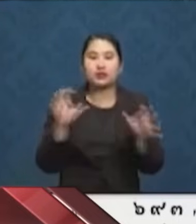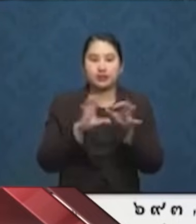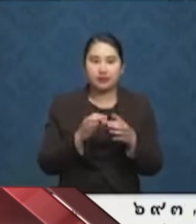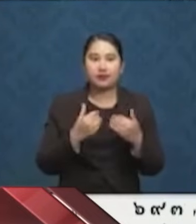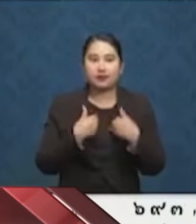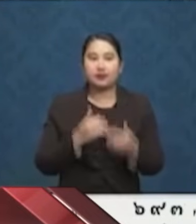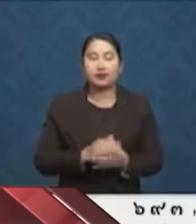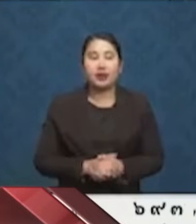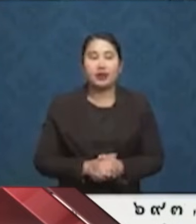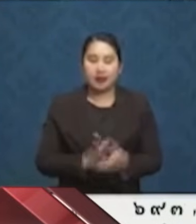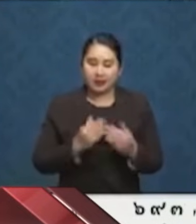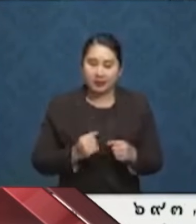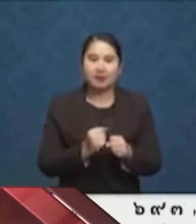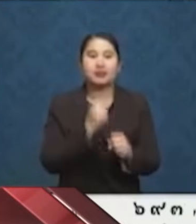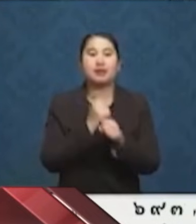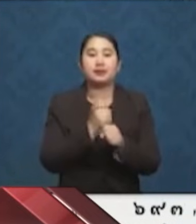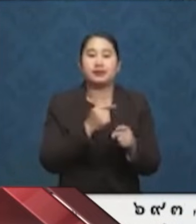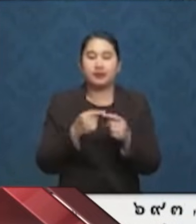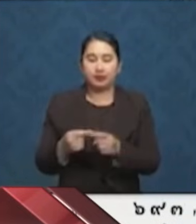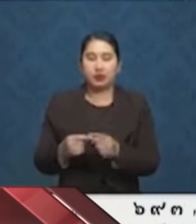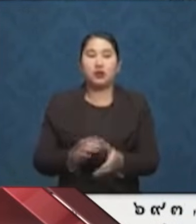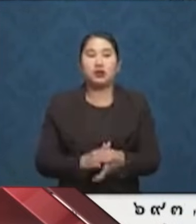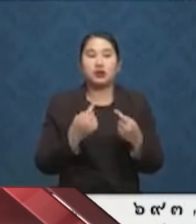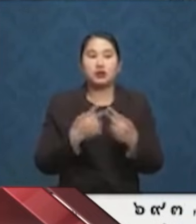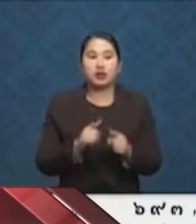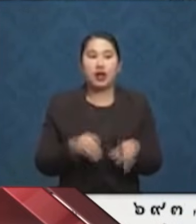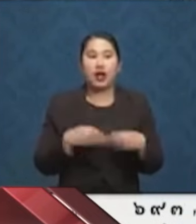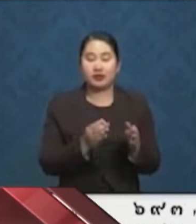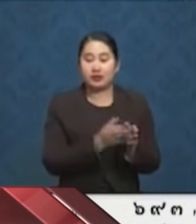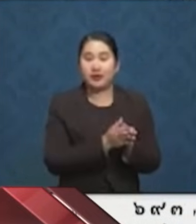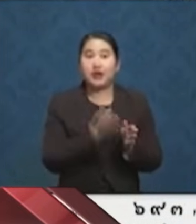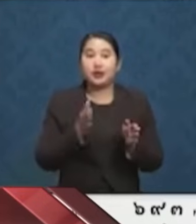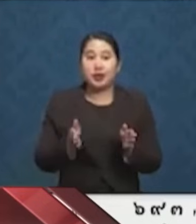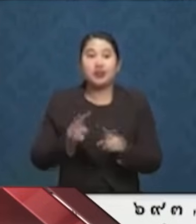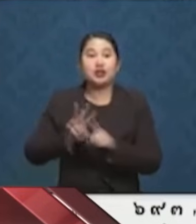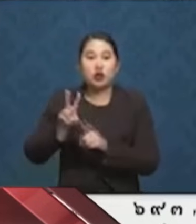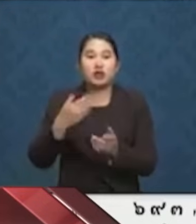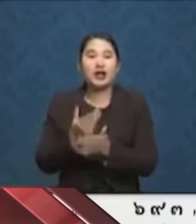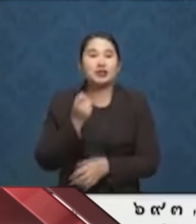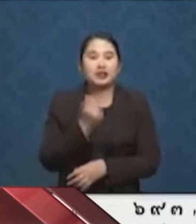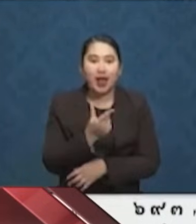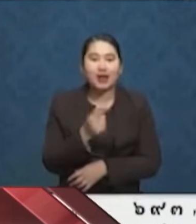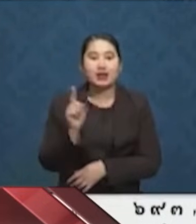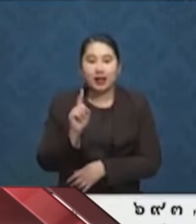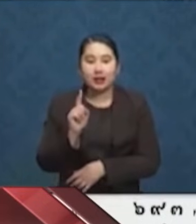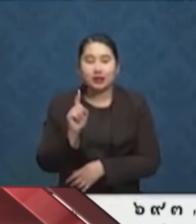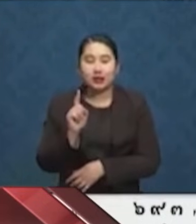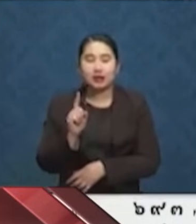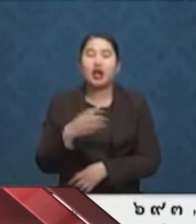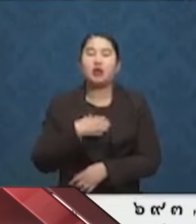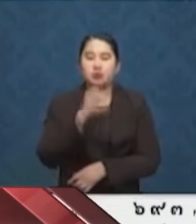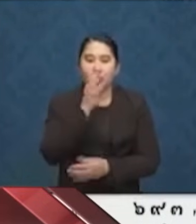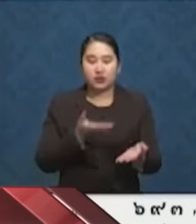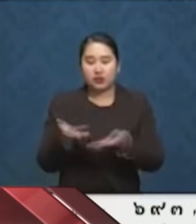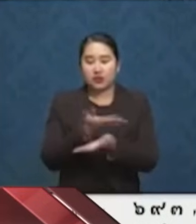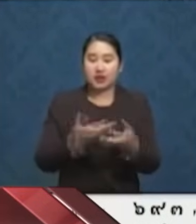ป็นสาระสำคัญเราก็คงจะเดินต่อไปแต่การที่จะไปที่เฟสที่2เราจะจ่ายอย่างไรผมอยากจะเรียนครับนอกเหนือจากพิจารณ